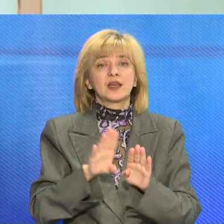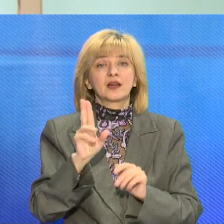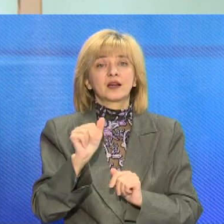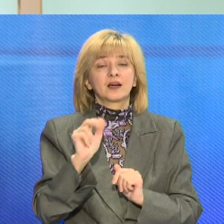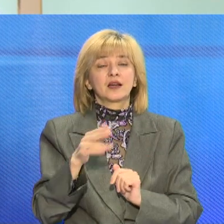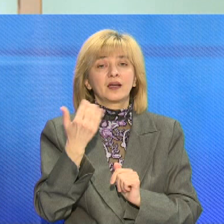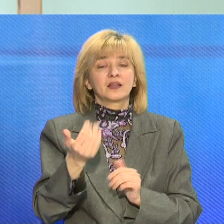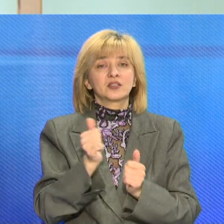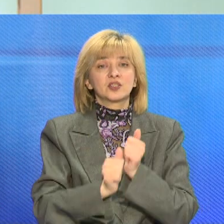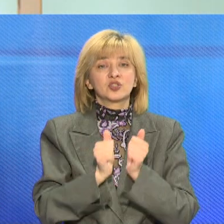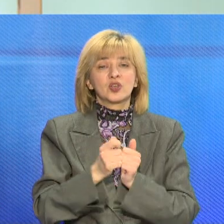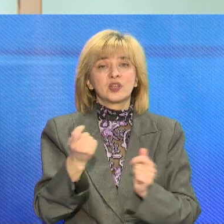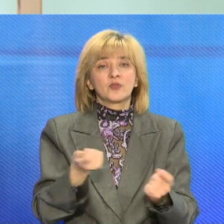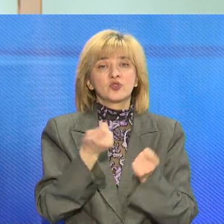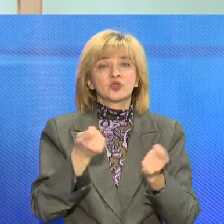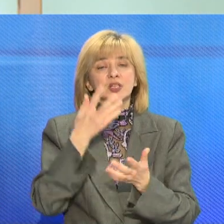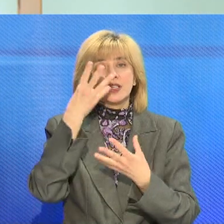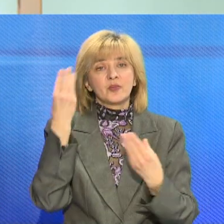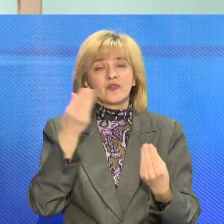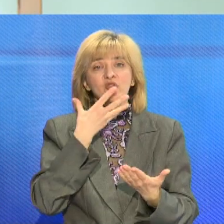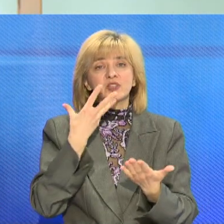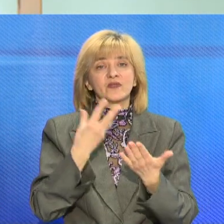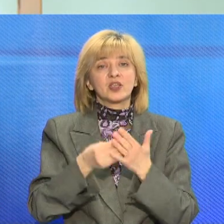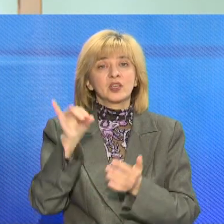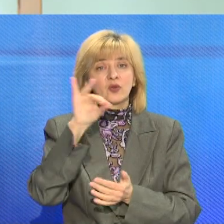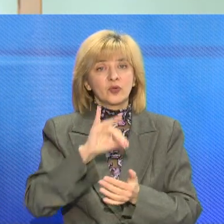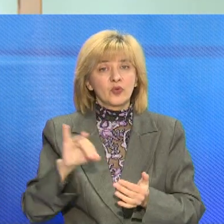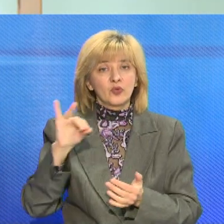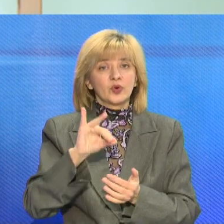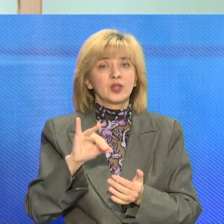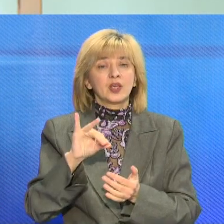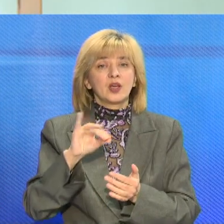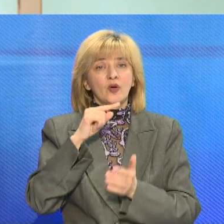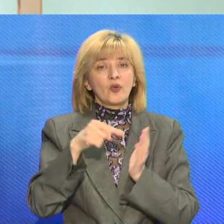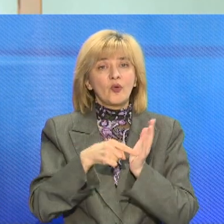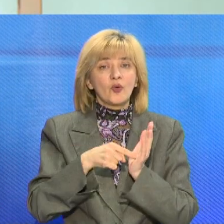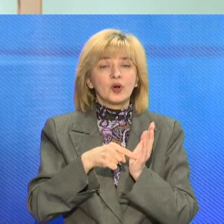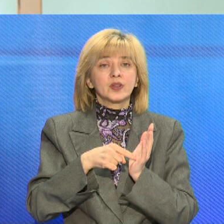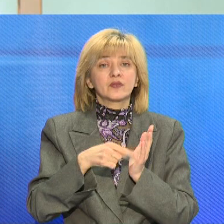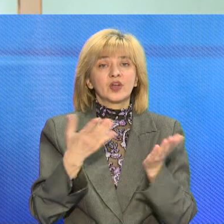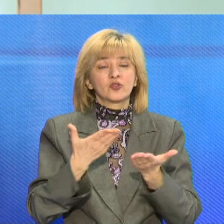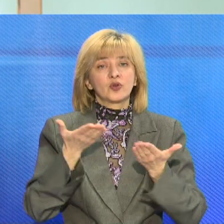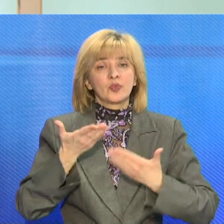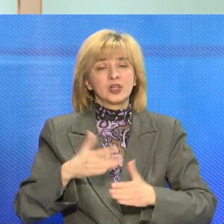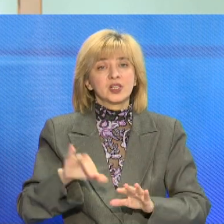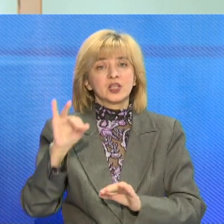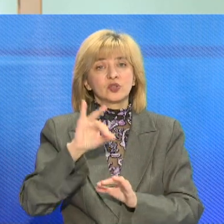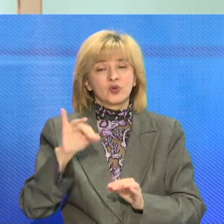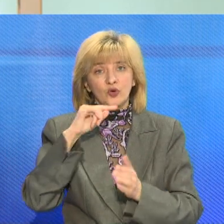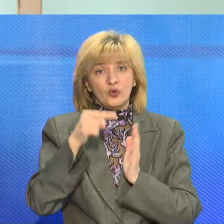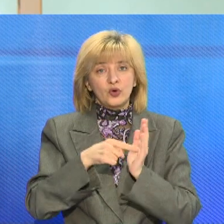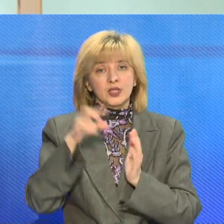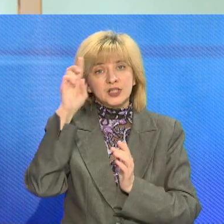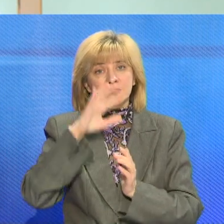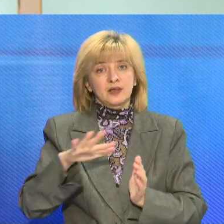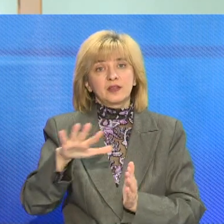зачастую немножечко, так скажем, забывают свои корни, своих предков, город, в котором они родились, то есть историю города, историю